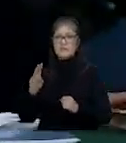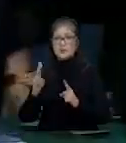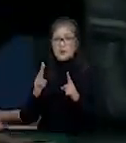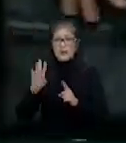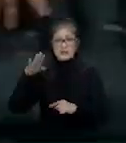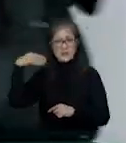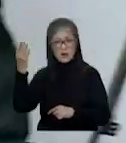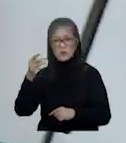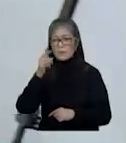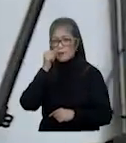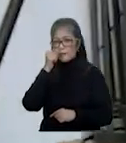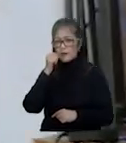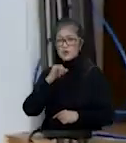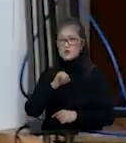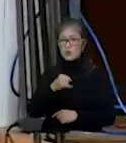banyak berkomentar.